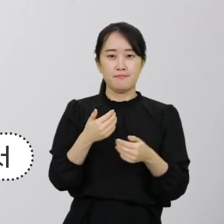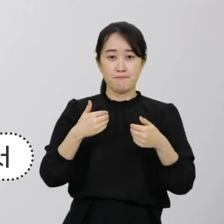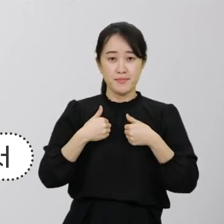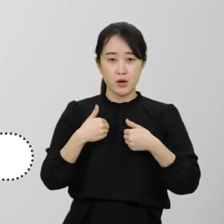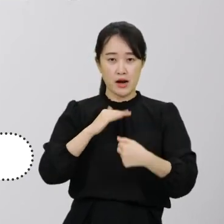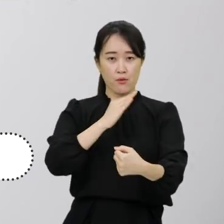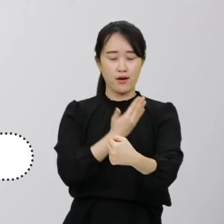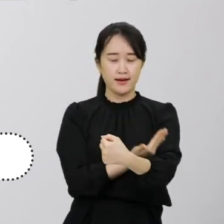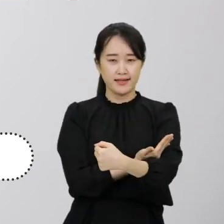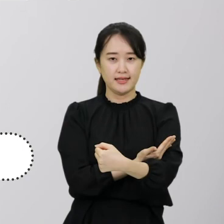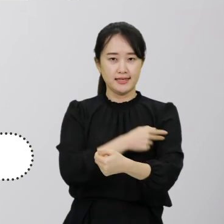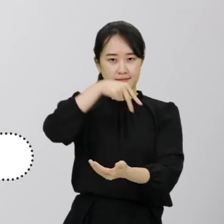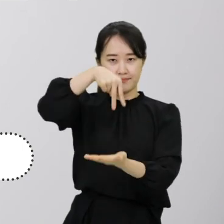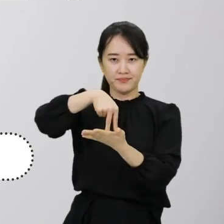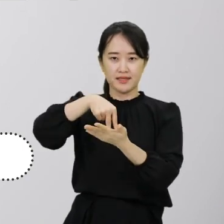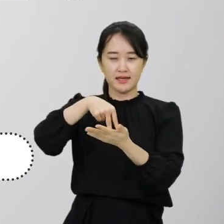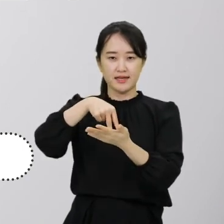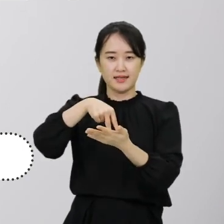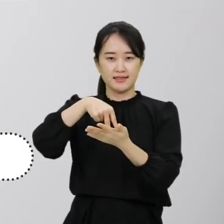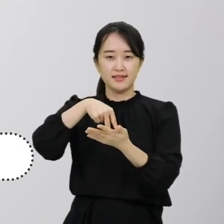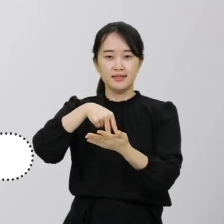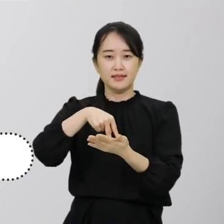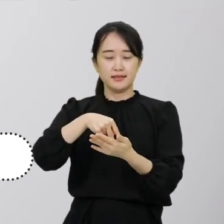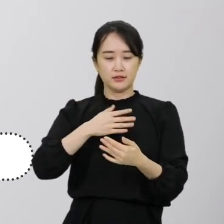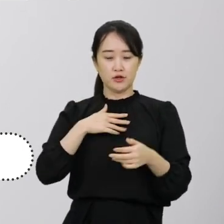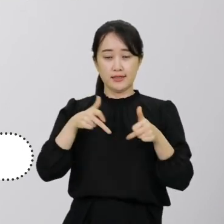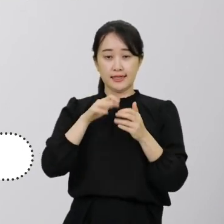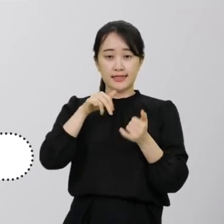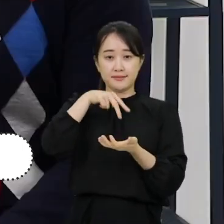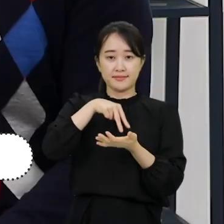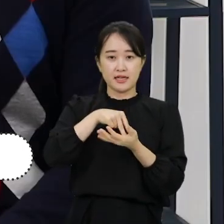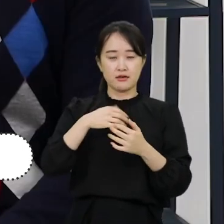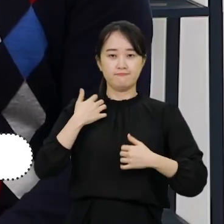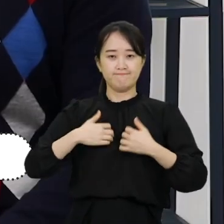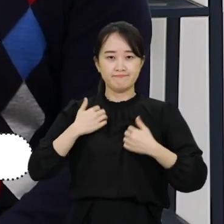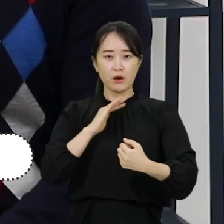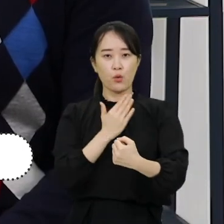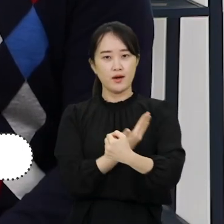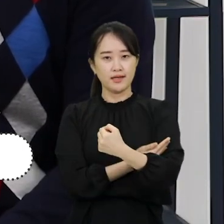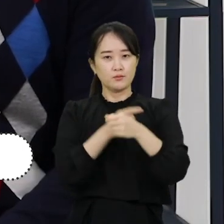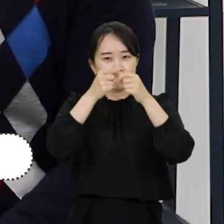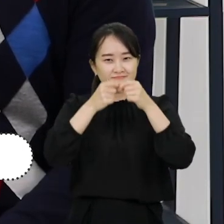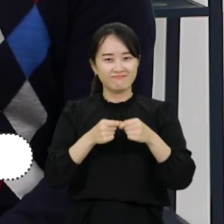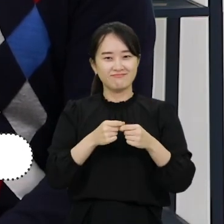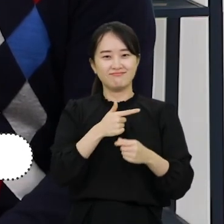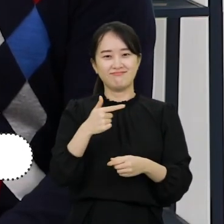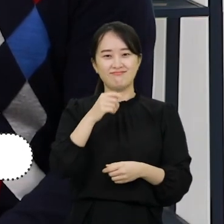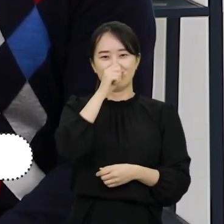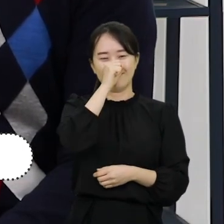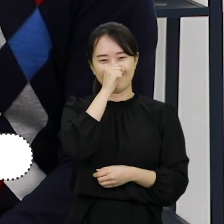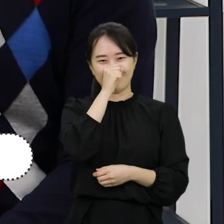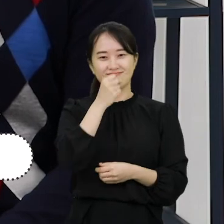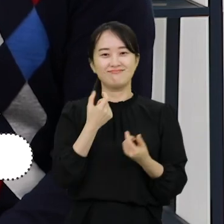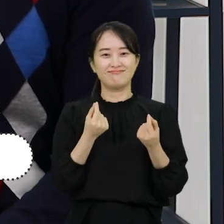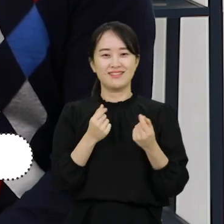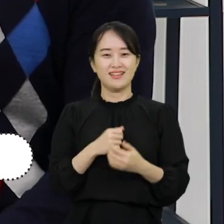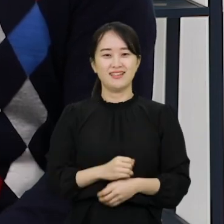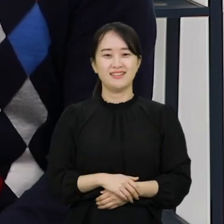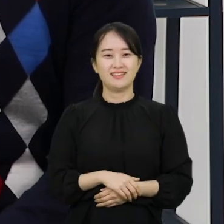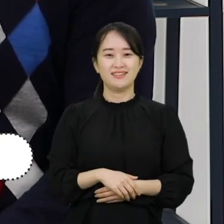권리의 측면에서 바라보는 지점이 있어서 장애 당사자로서 누려야 될 권리를 조금 더 세세하게 알 수 있어서 굉장히 좋았던